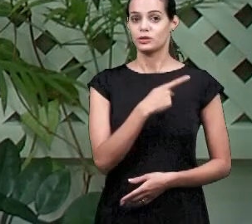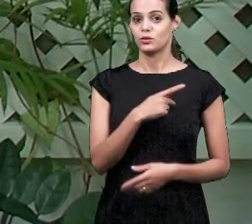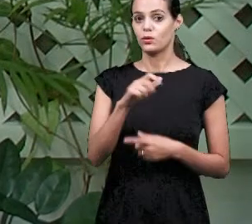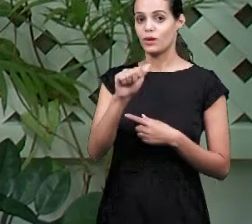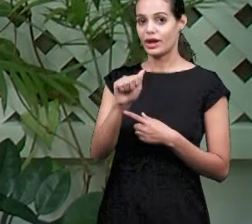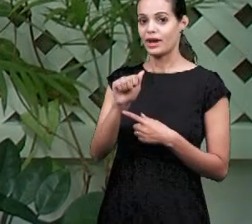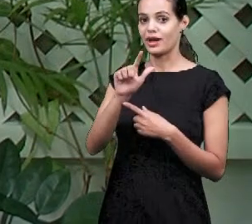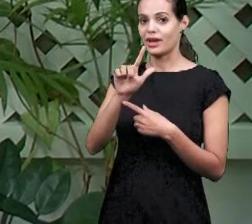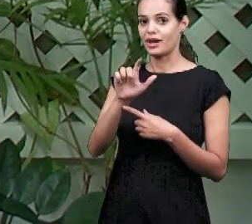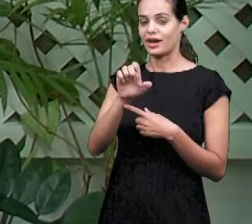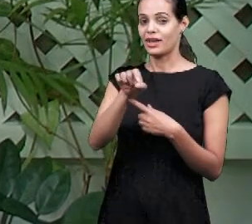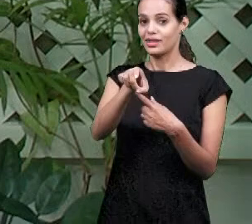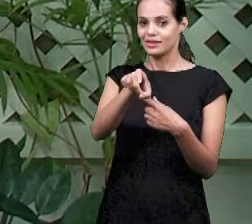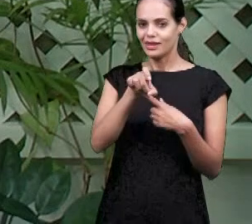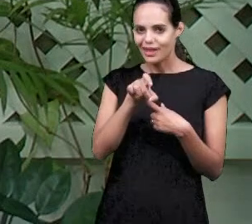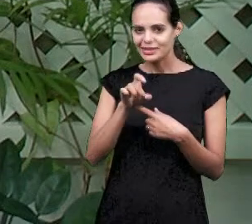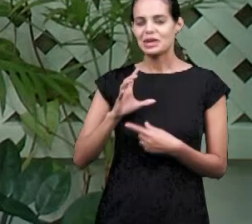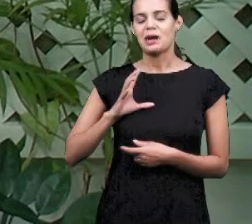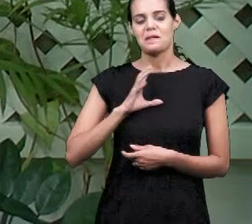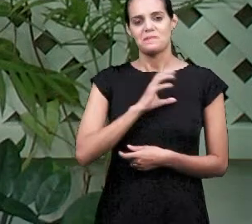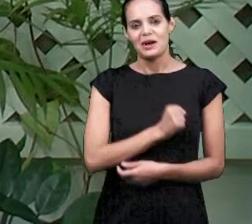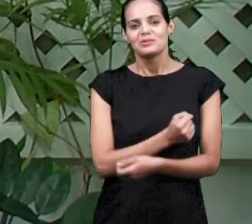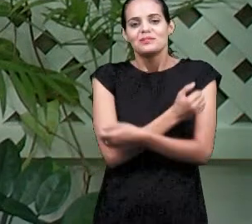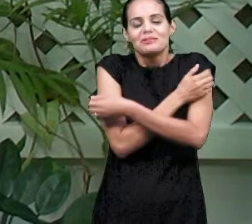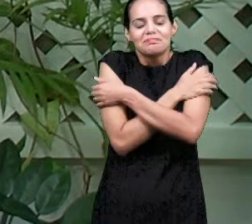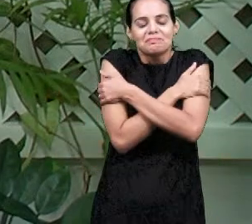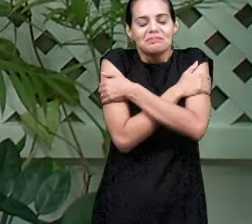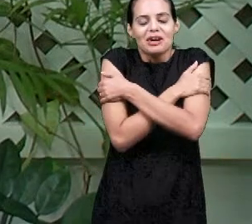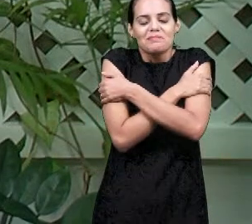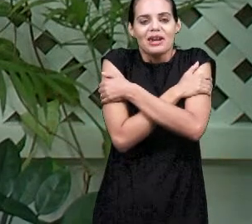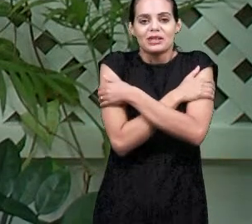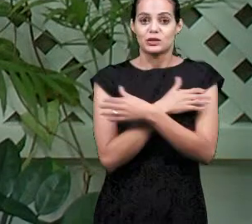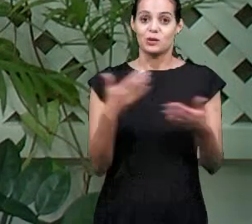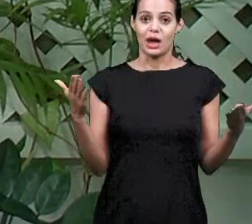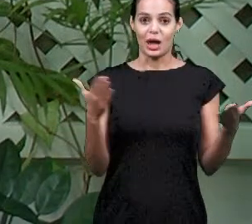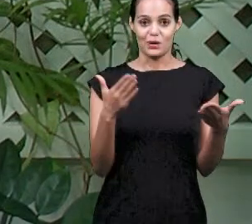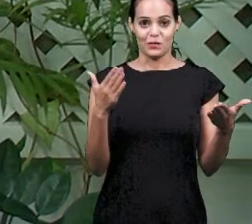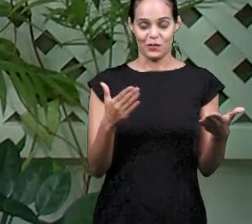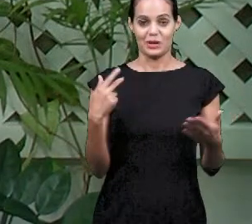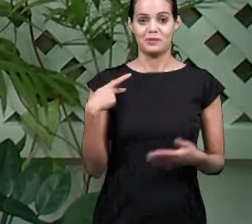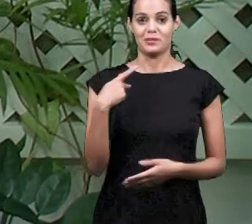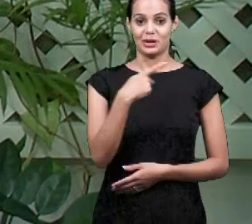les messages du groupe de Sciences et Foi